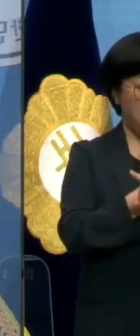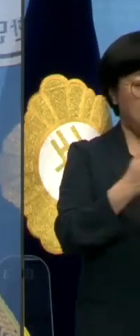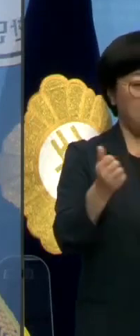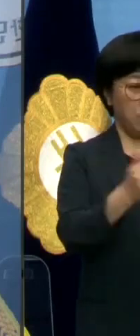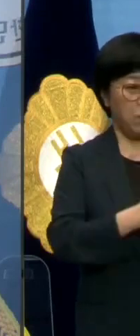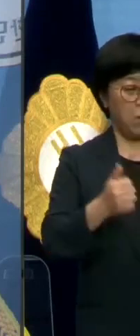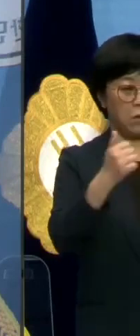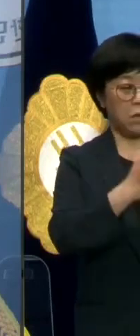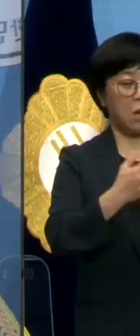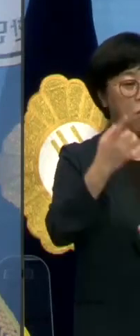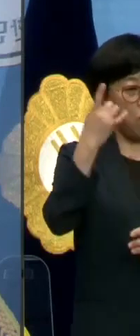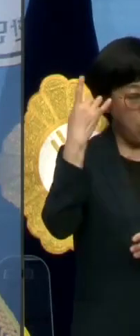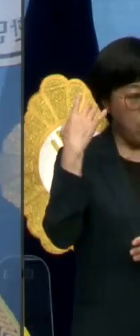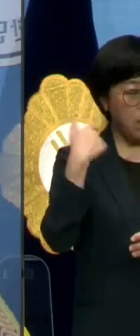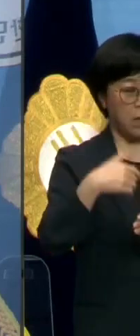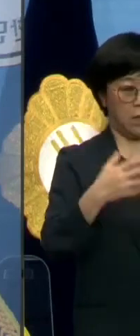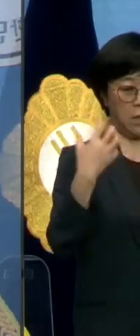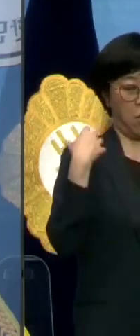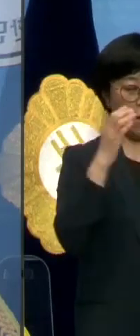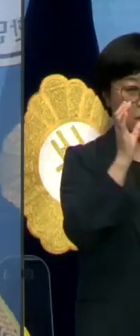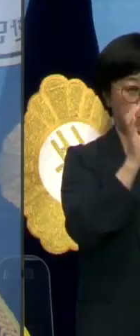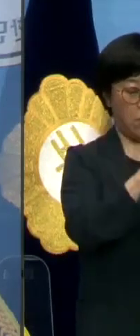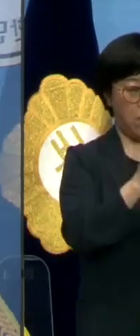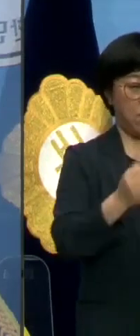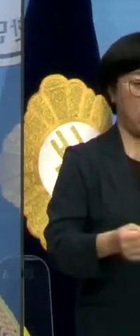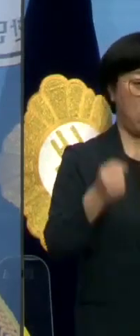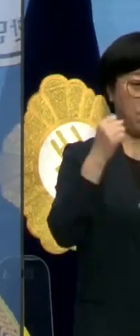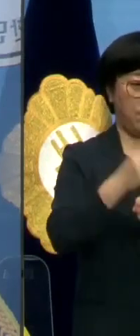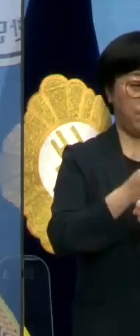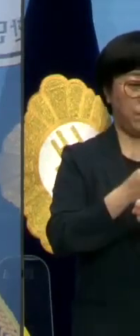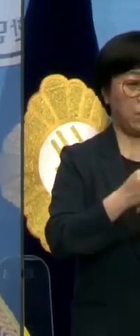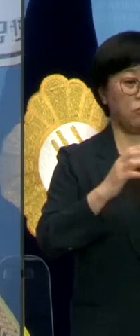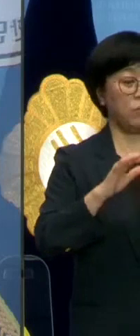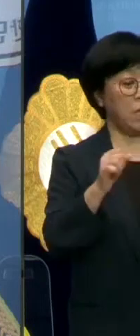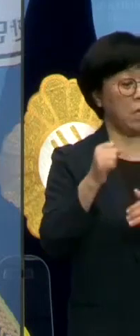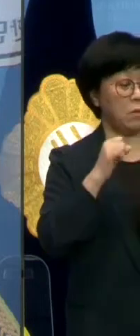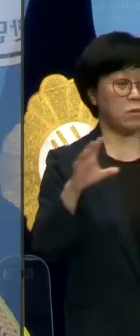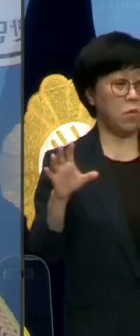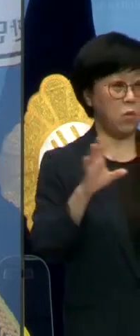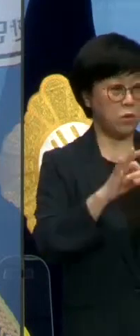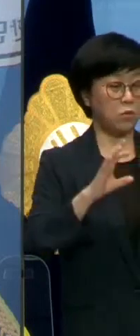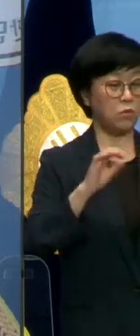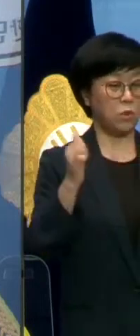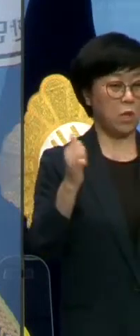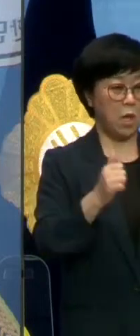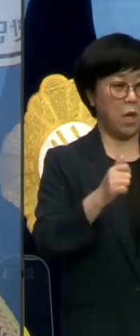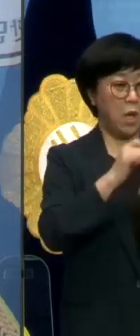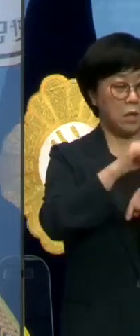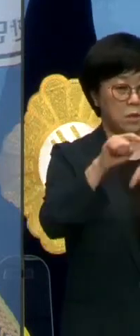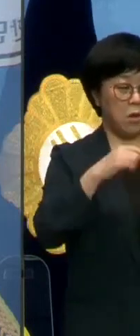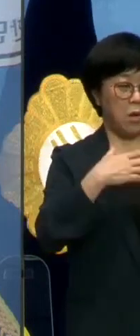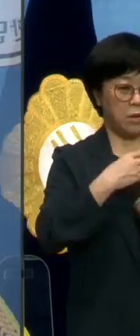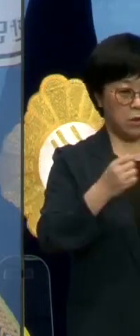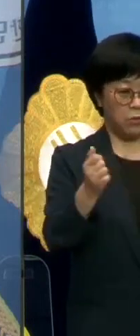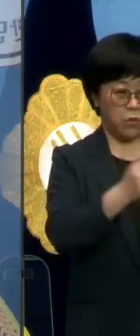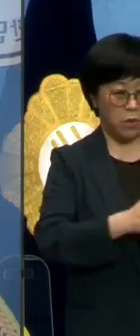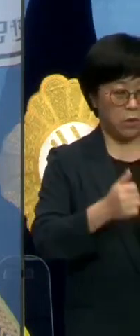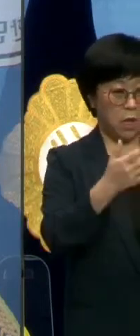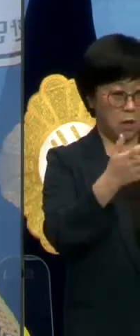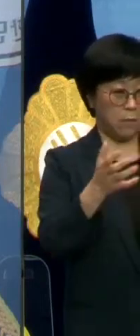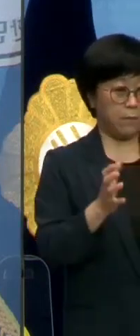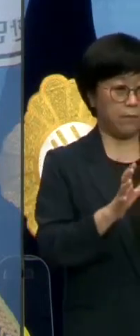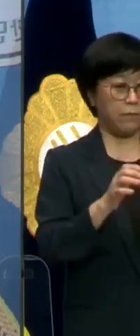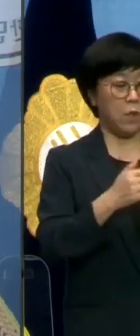위원회 본연의 기능을 즉시 복원하라. 국민의힘 소속 국회 행정안정위원회